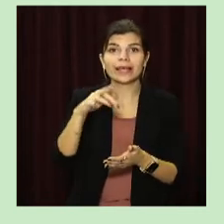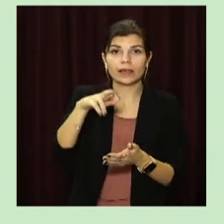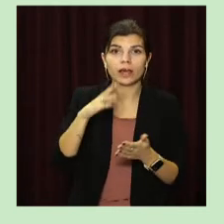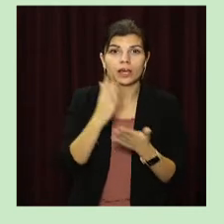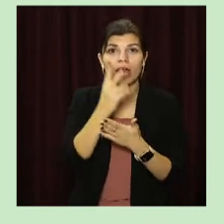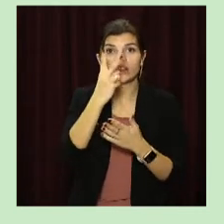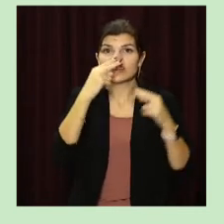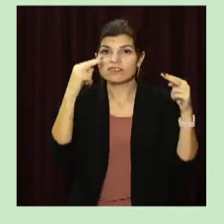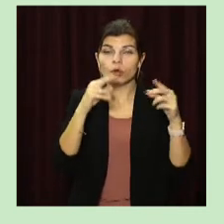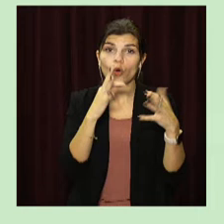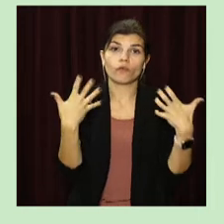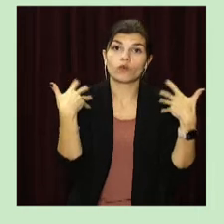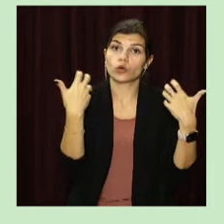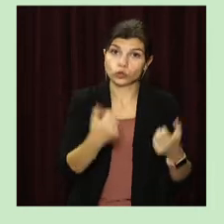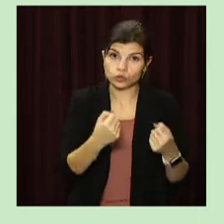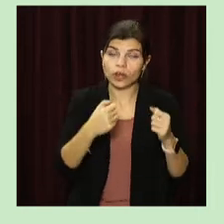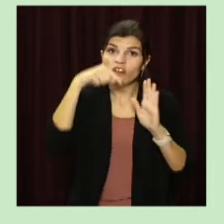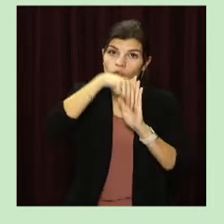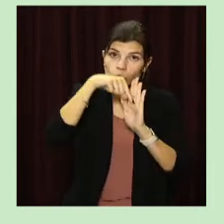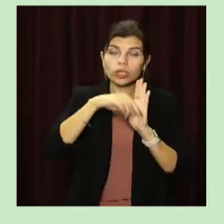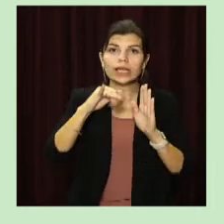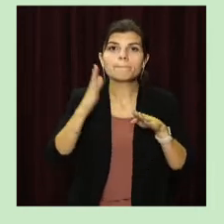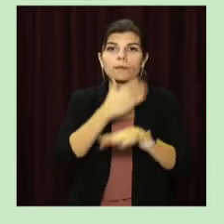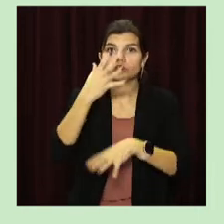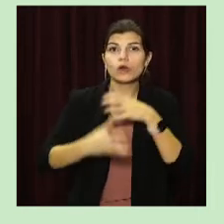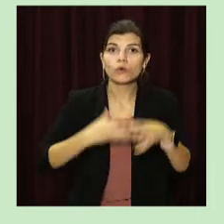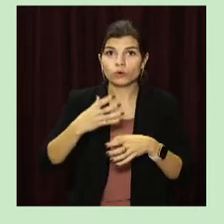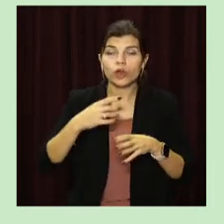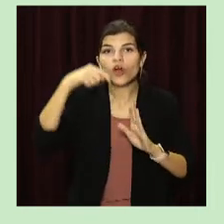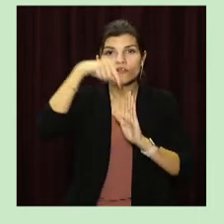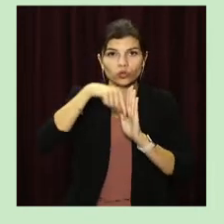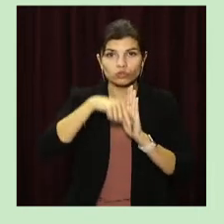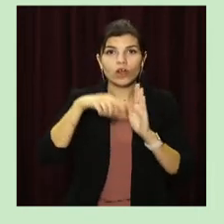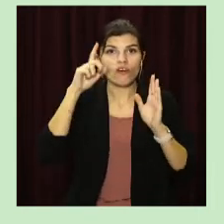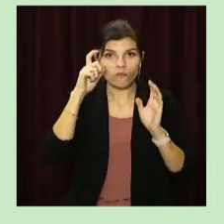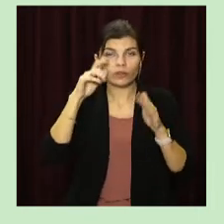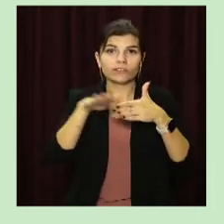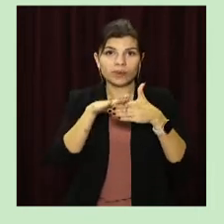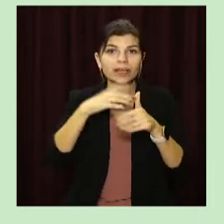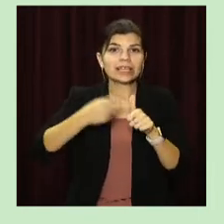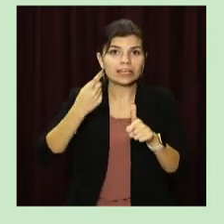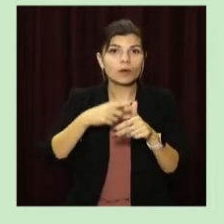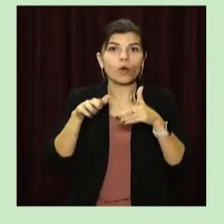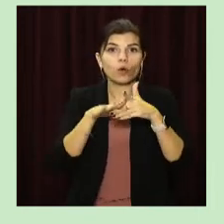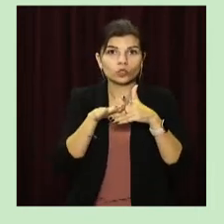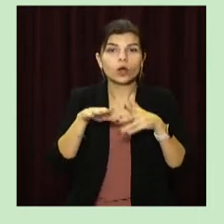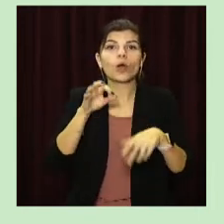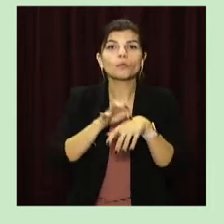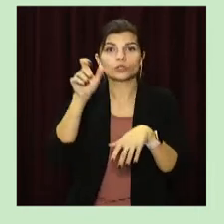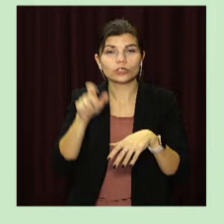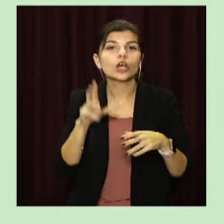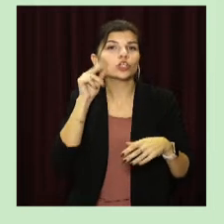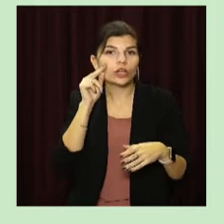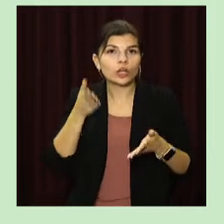два сертифікати про одужання – внутрішній і міжнародний. У внутрішньому – фото, прізвище, ім'я по батькові перехворілого,